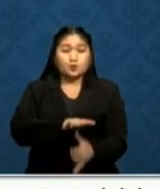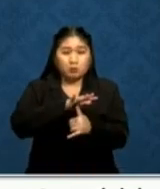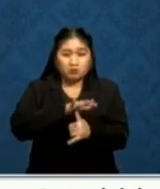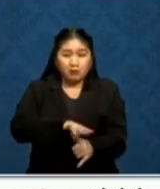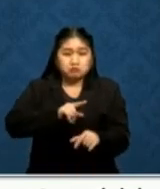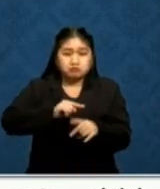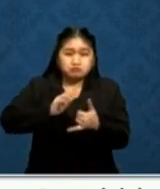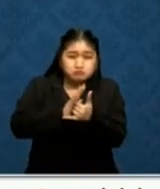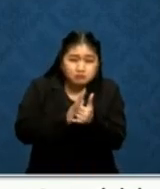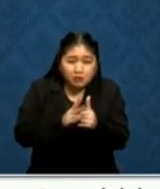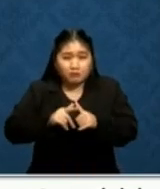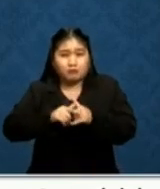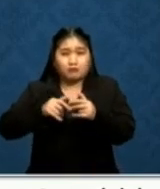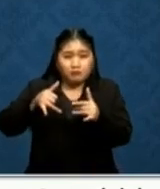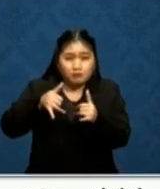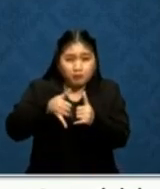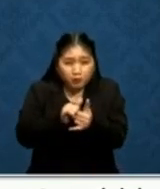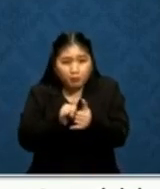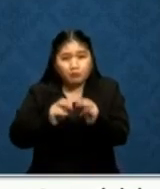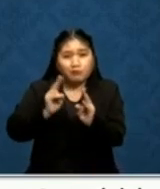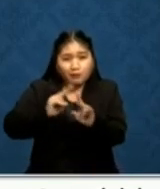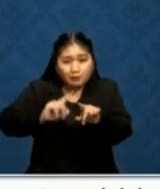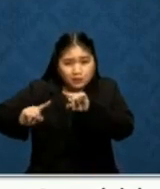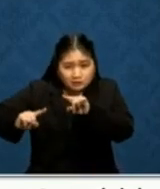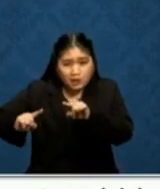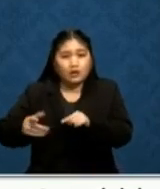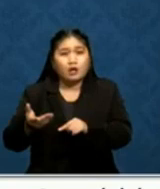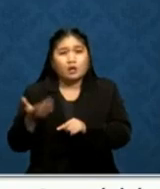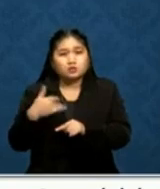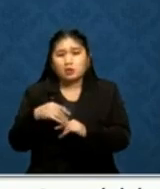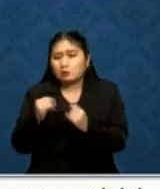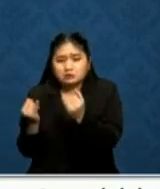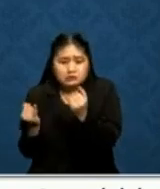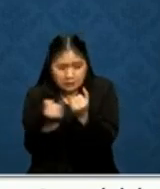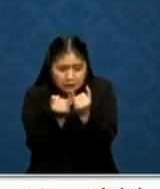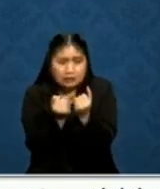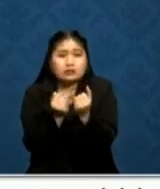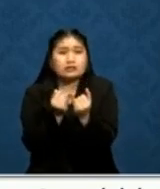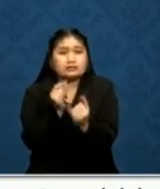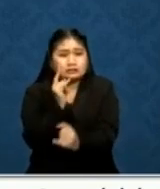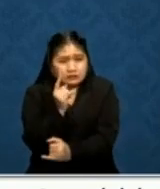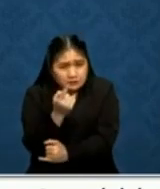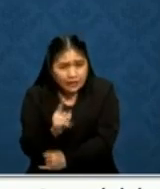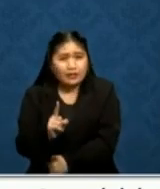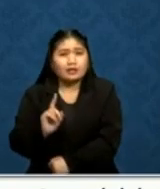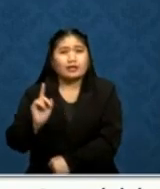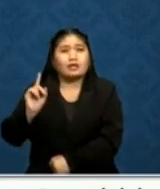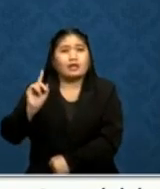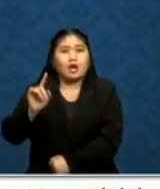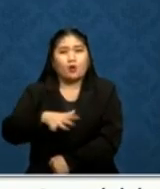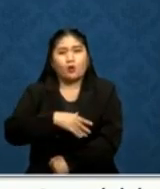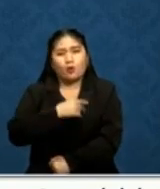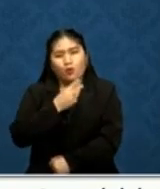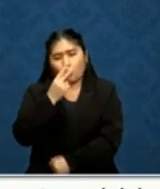ศเนี่ยมักจะเกิดขึ้นกับบุคคลสาธารณะจนเราชินตาก็จริงแต่เรายังมองไม่เห็นถึงภ